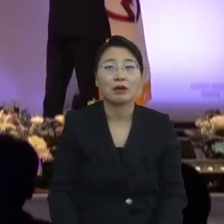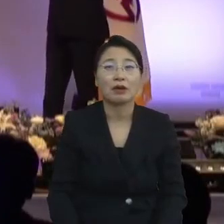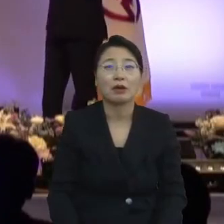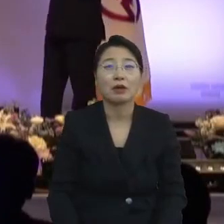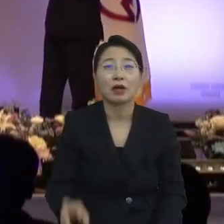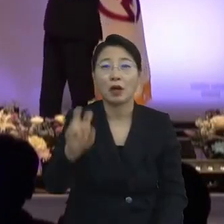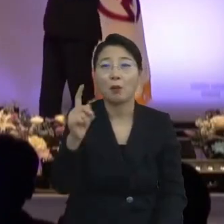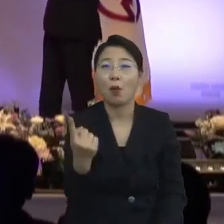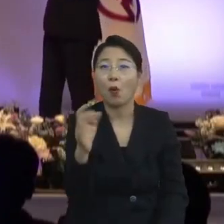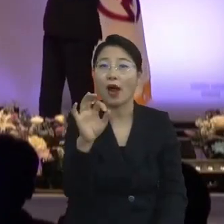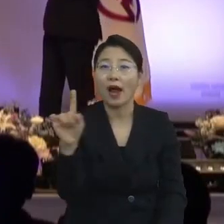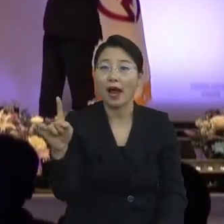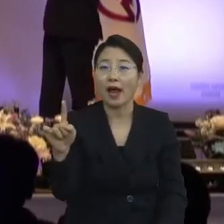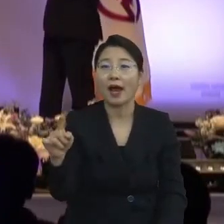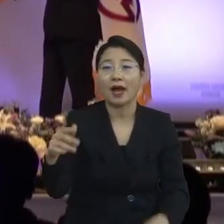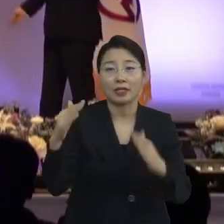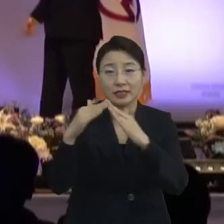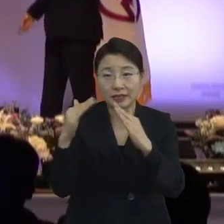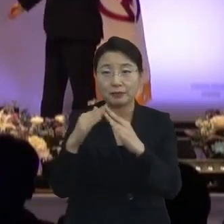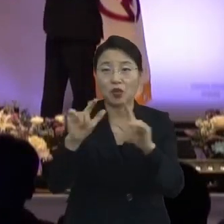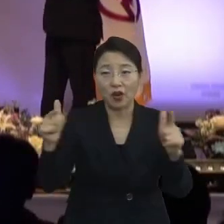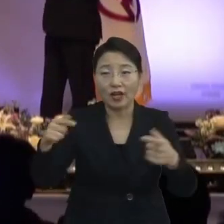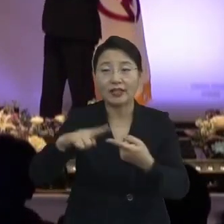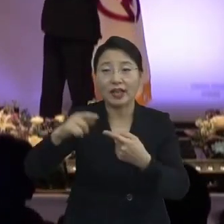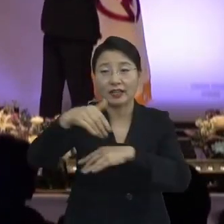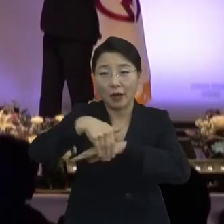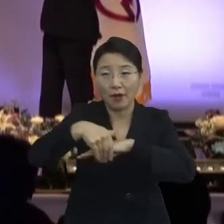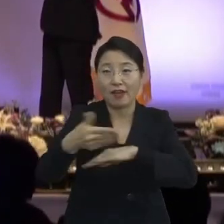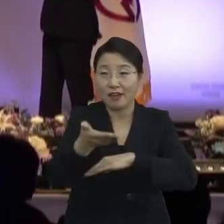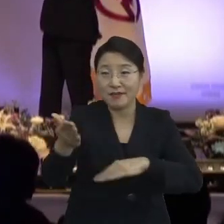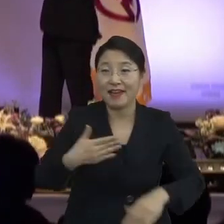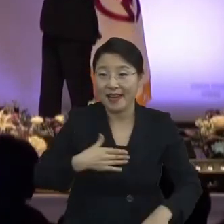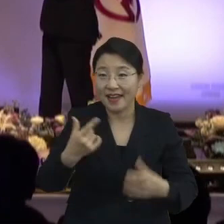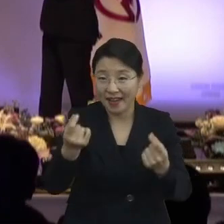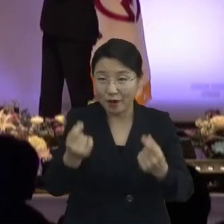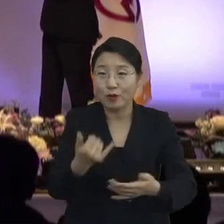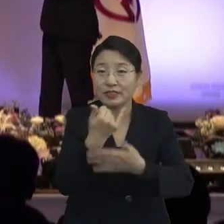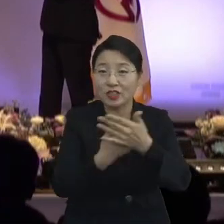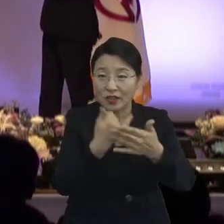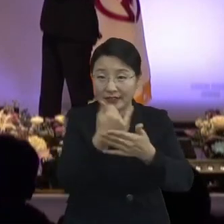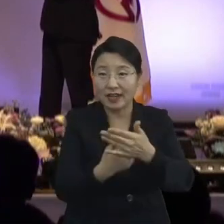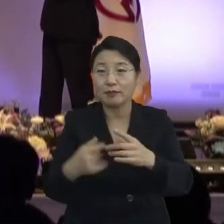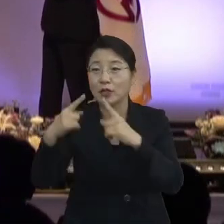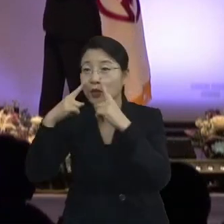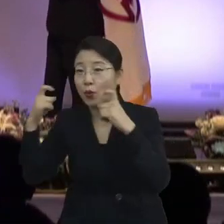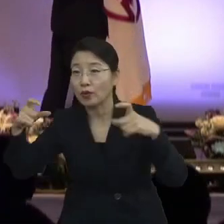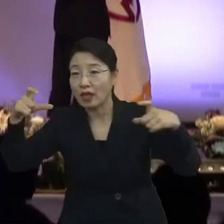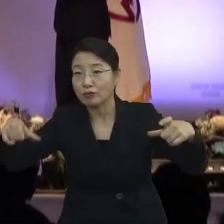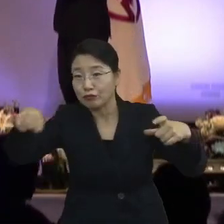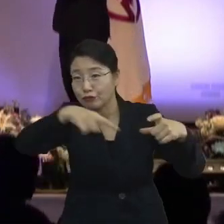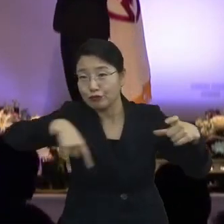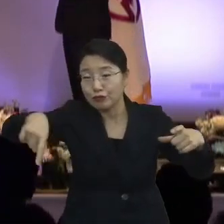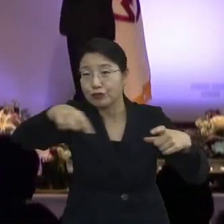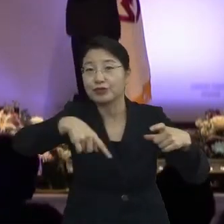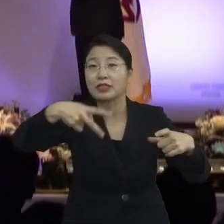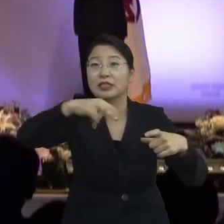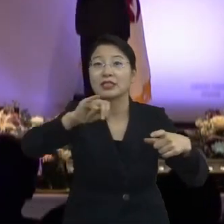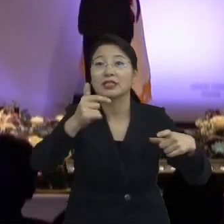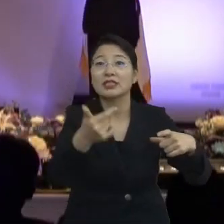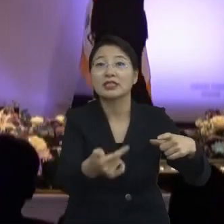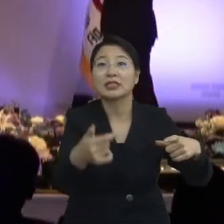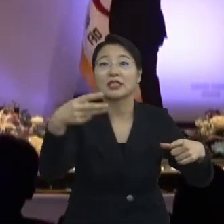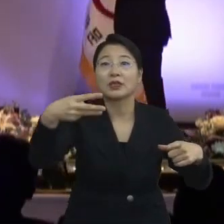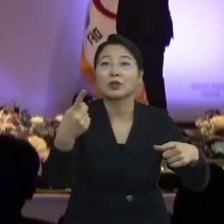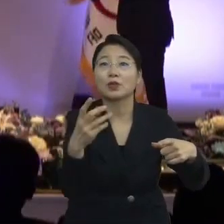알고 계실 테니까 보고 넘어가고요. 청량리 일대부터 이 동대문구의 신통기획과 모아타운을